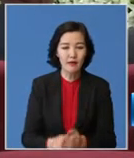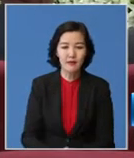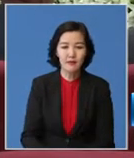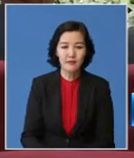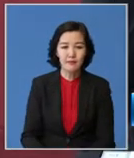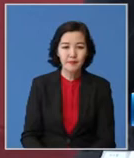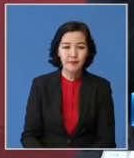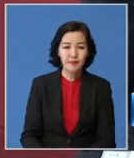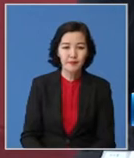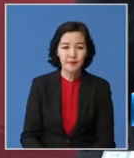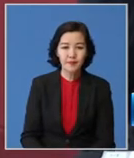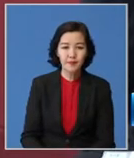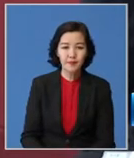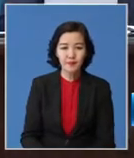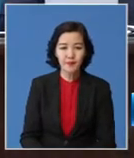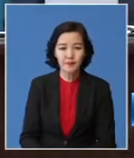Бекишева.